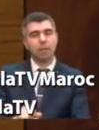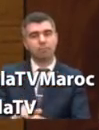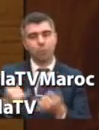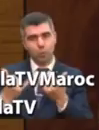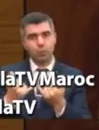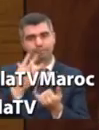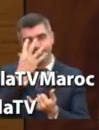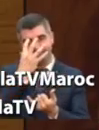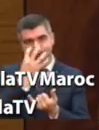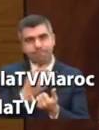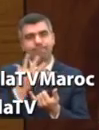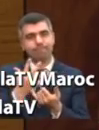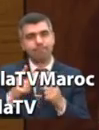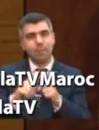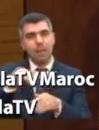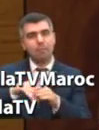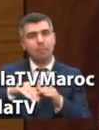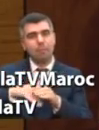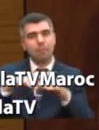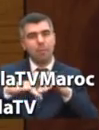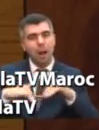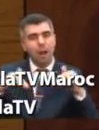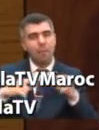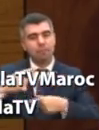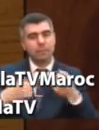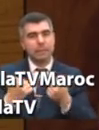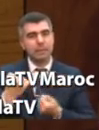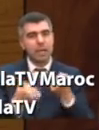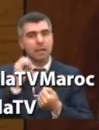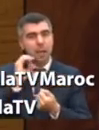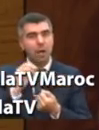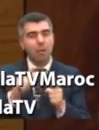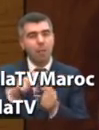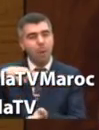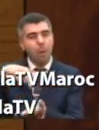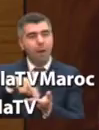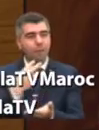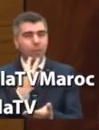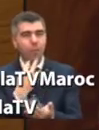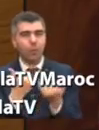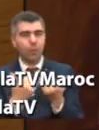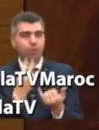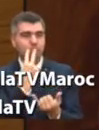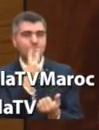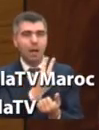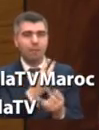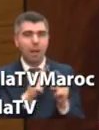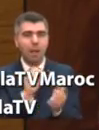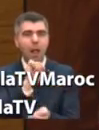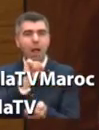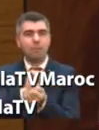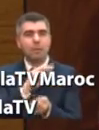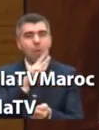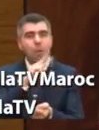الأصالة والمعاصرة بمجلس النواب المغربي أن نقف اليوم على ما يقوم به الاحتلال الإسرائيلي في السجون